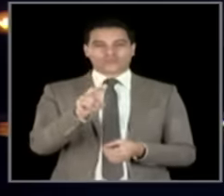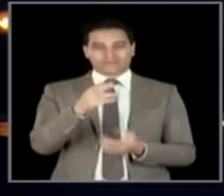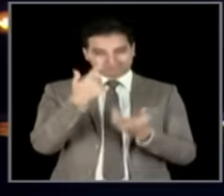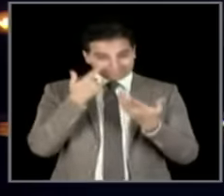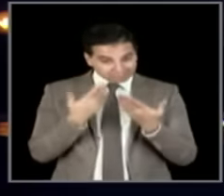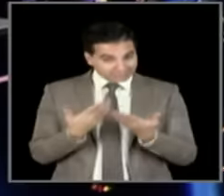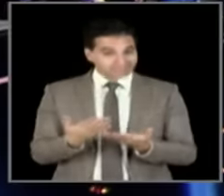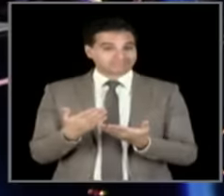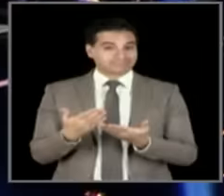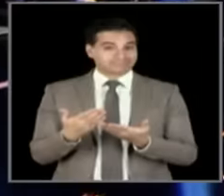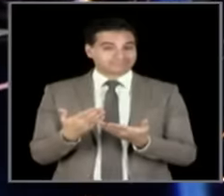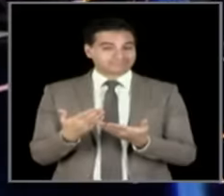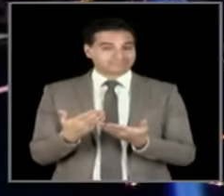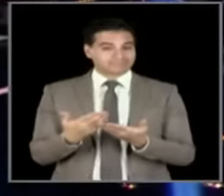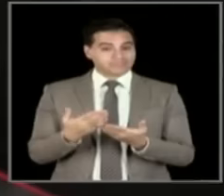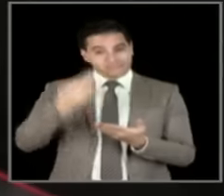والسؤال هو: